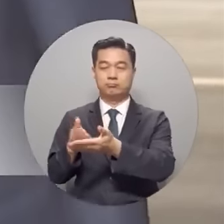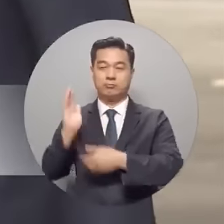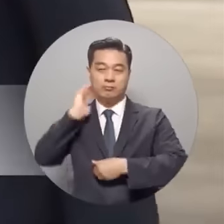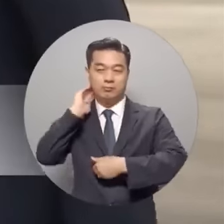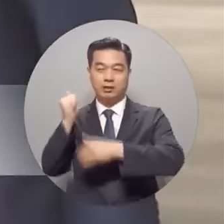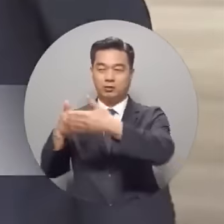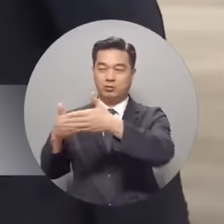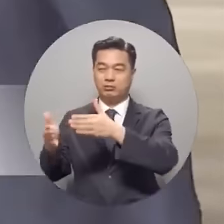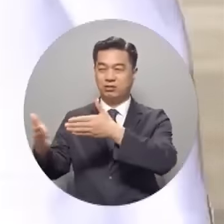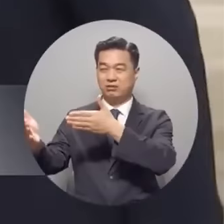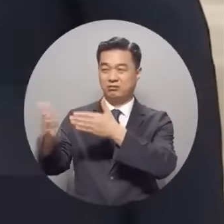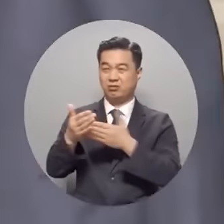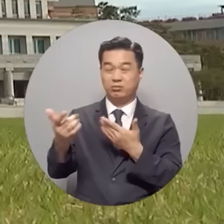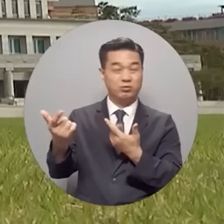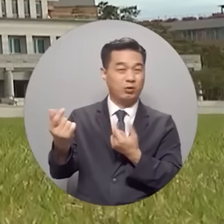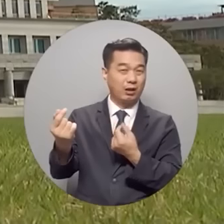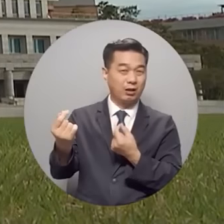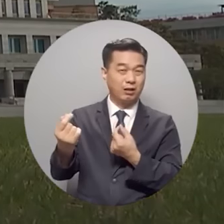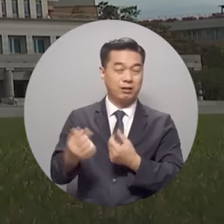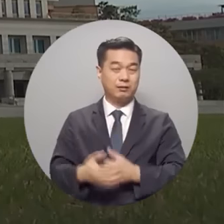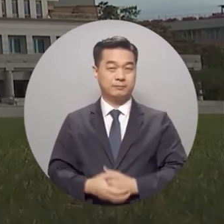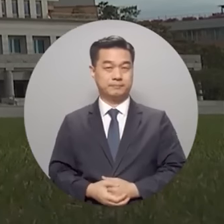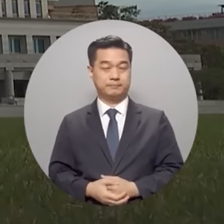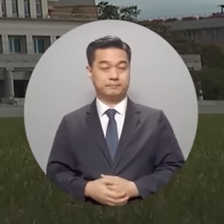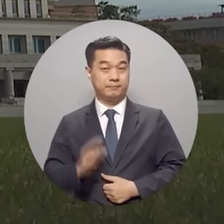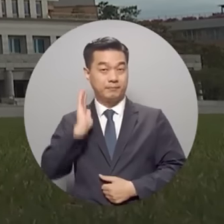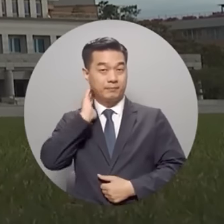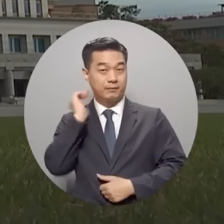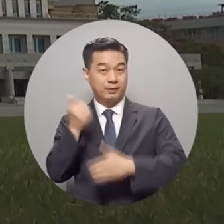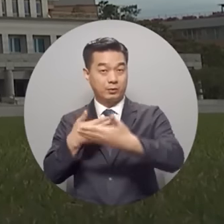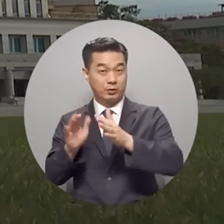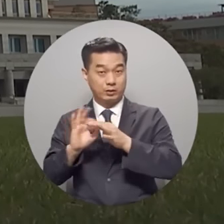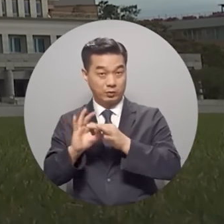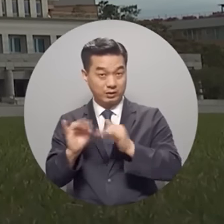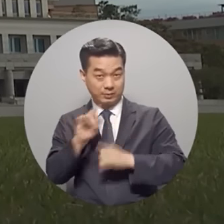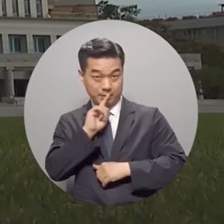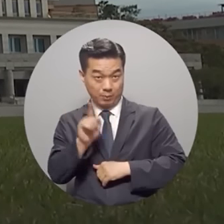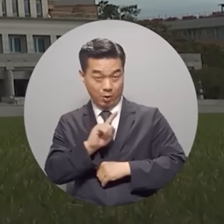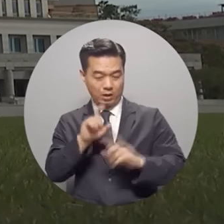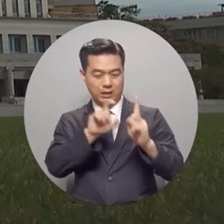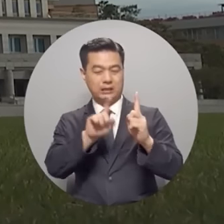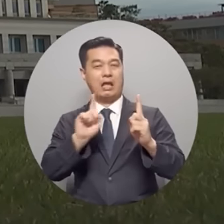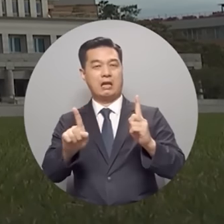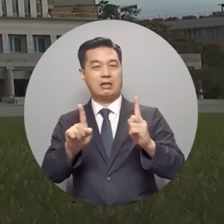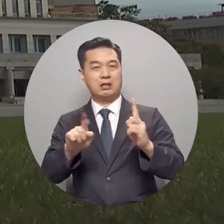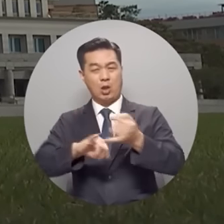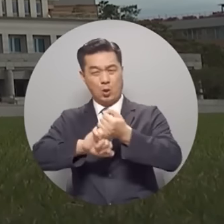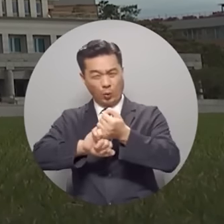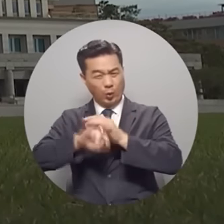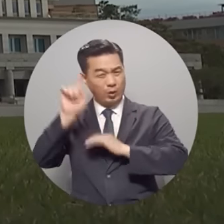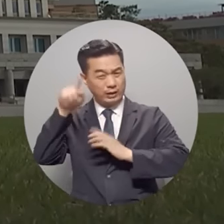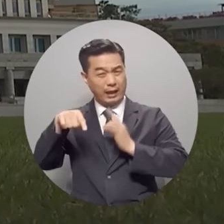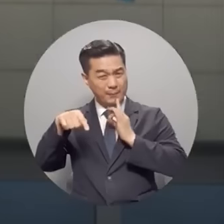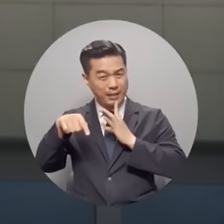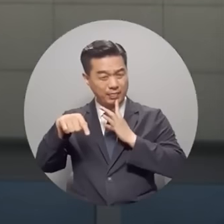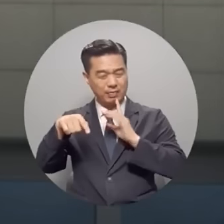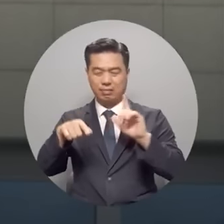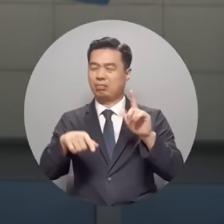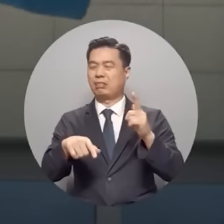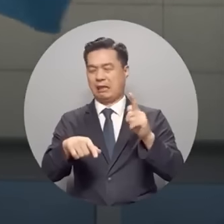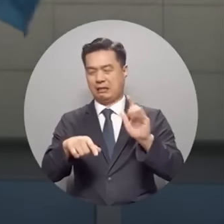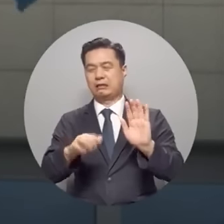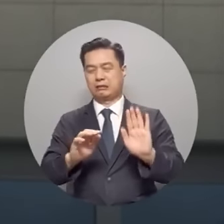대통령실이 사실상 거부했습니다. 대통령실 관계자는 독대라는 게 반드시 내일 해야만 성사되는 일은